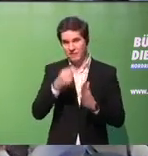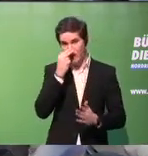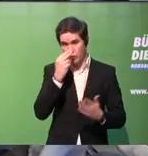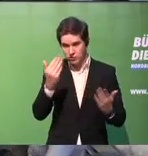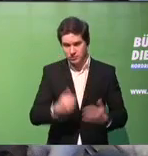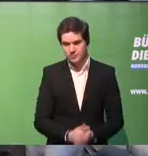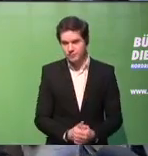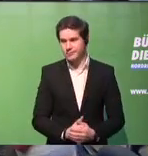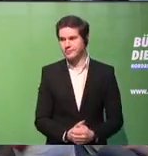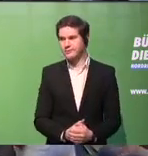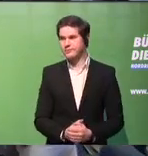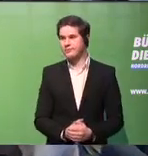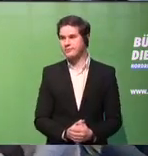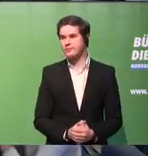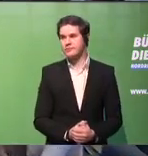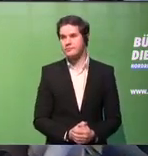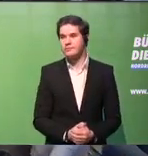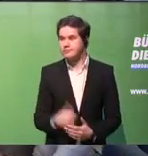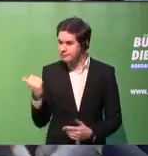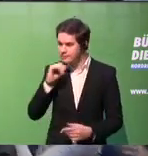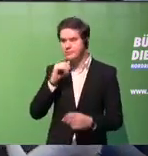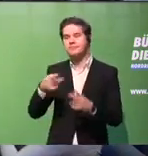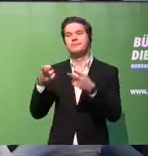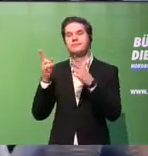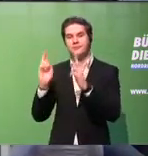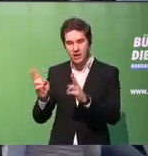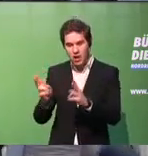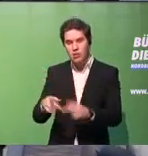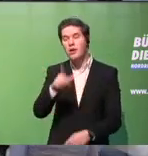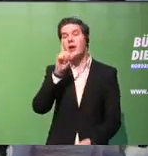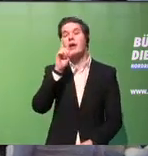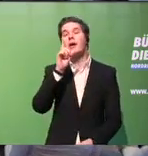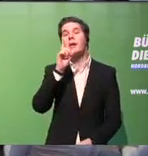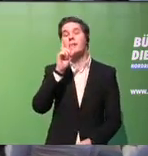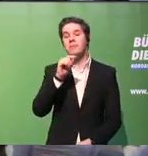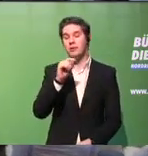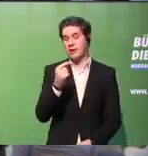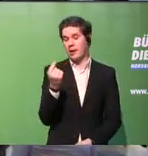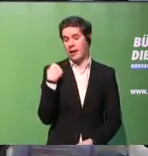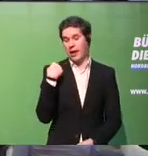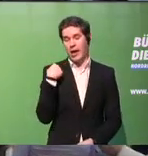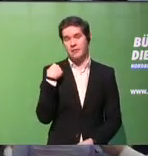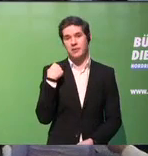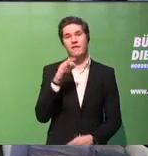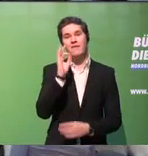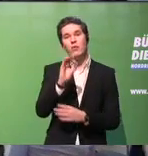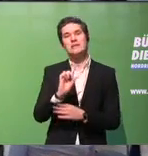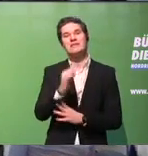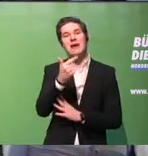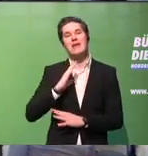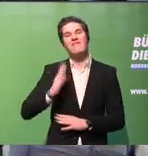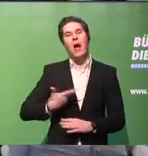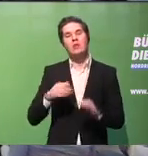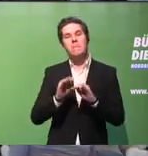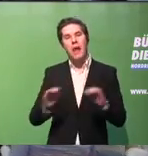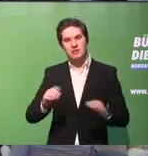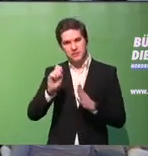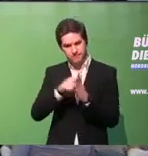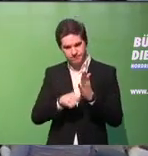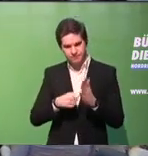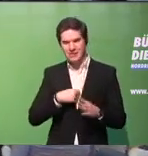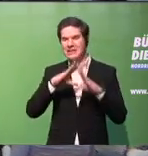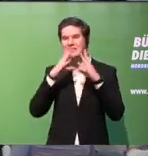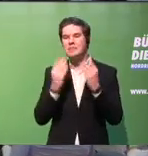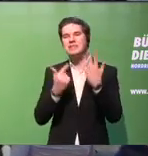Wahlgangs. Genau, wir haben das Ergebnis für das Votum für den zweiten Frauenplatz. Abgegebene Stimmen